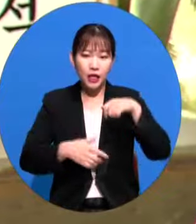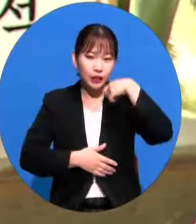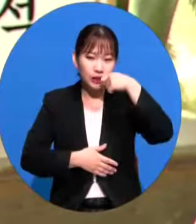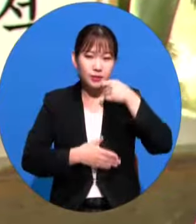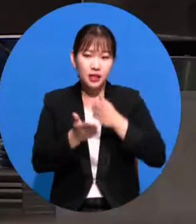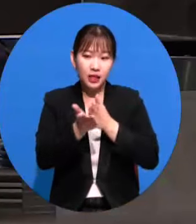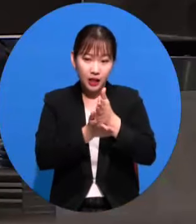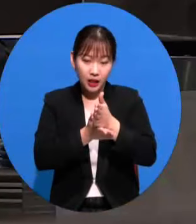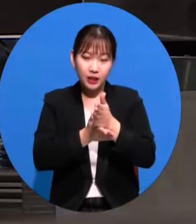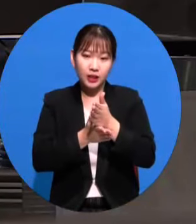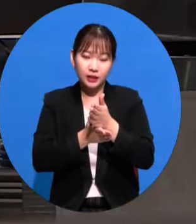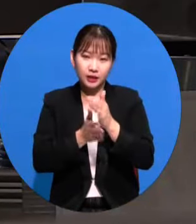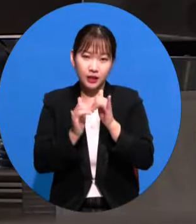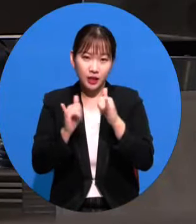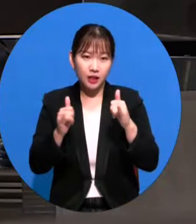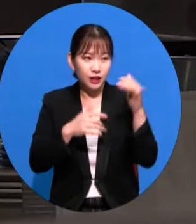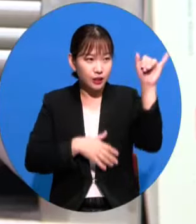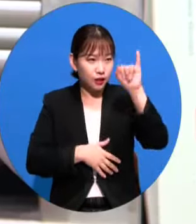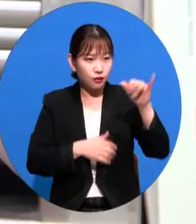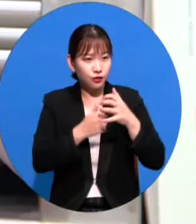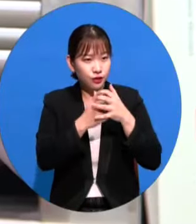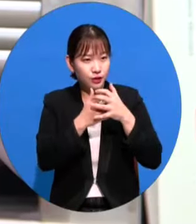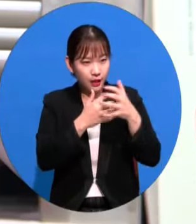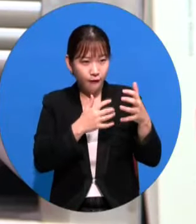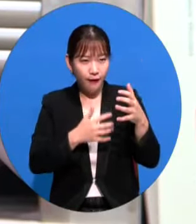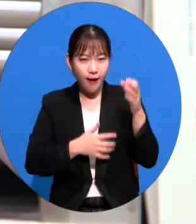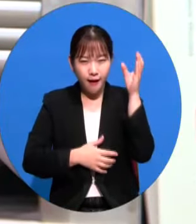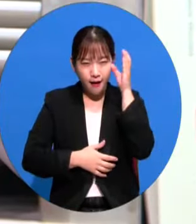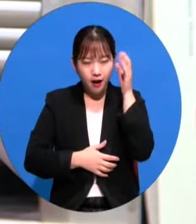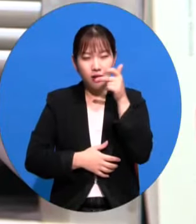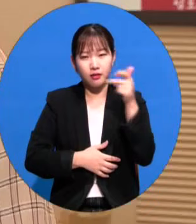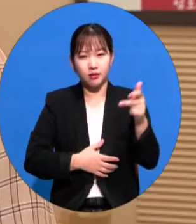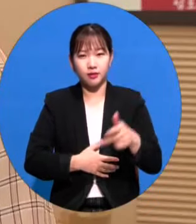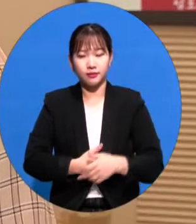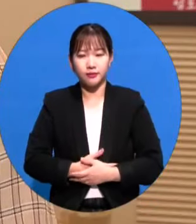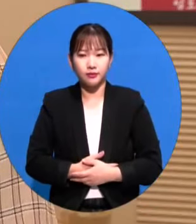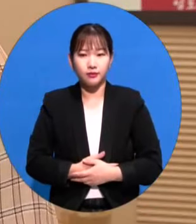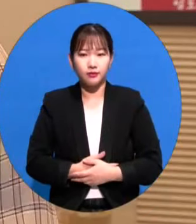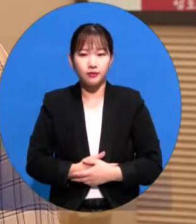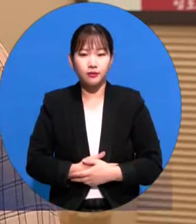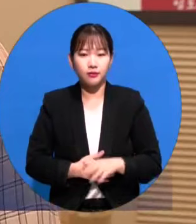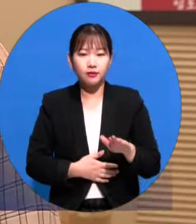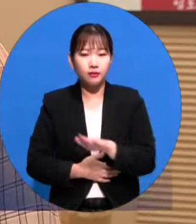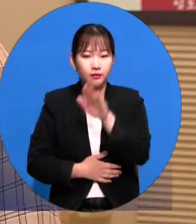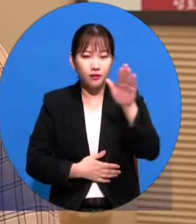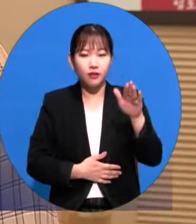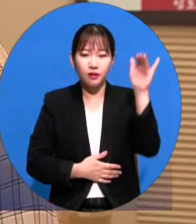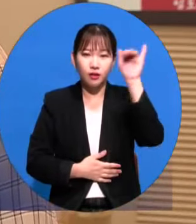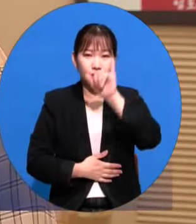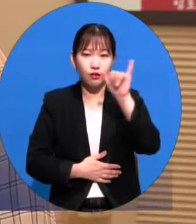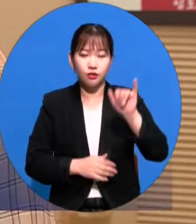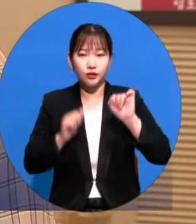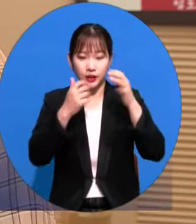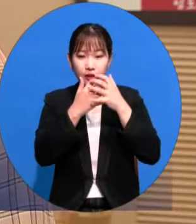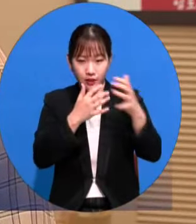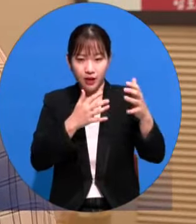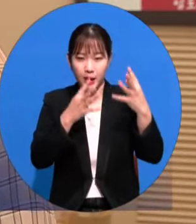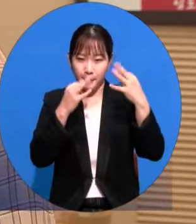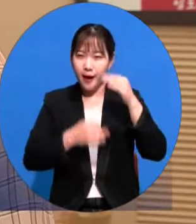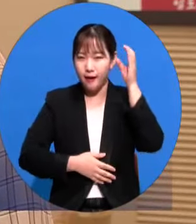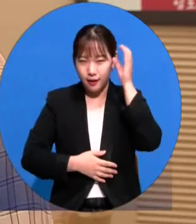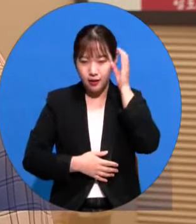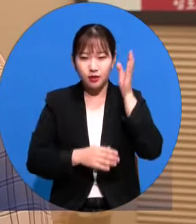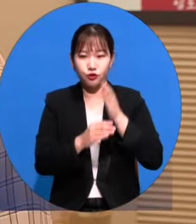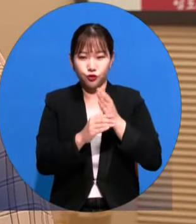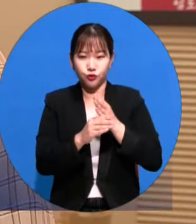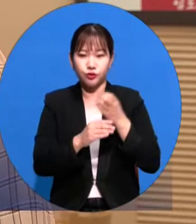음식 업계가 전국체전에 거는 기대는 남다를 수밖에 없습니다. 그래서 저희들은 전국체전에 많은